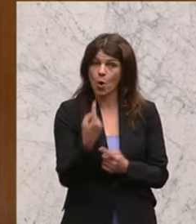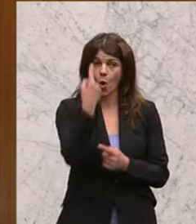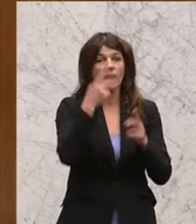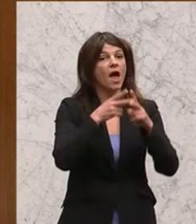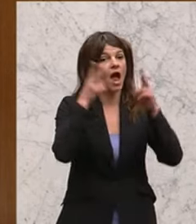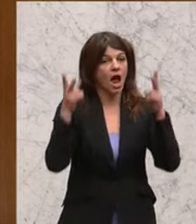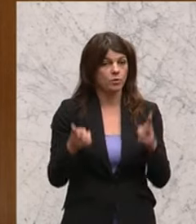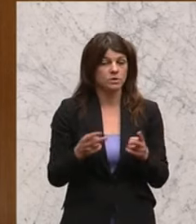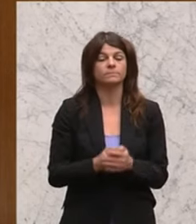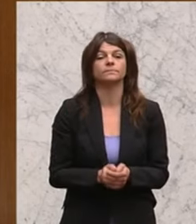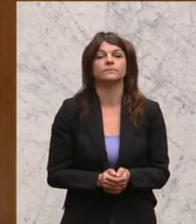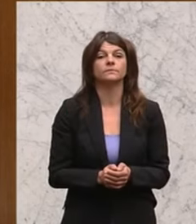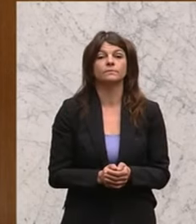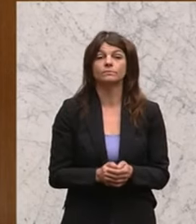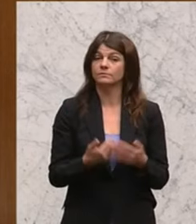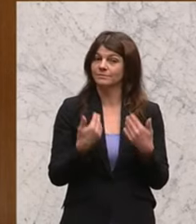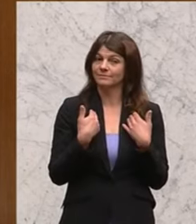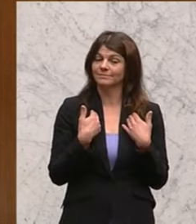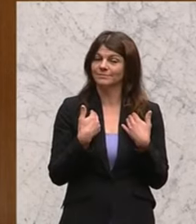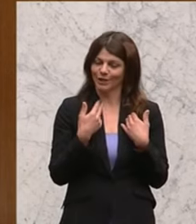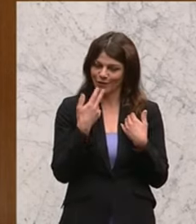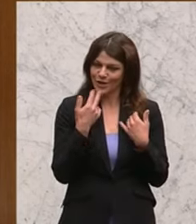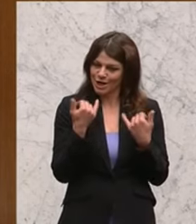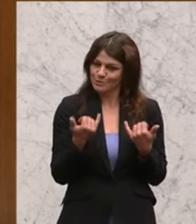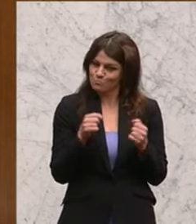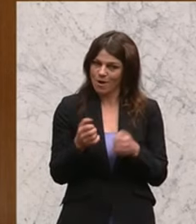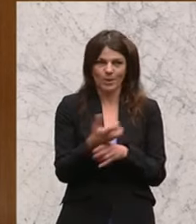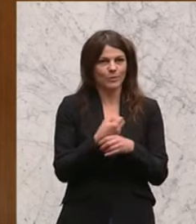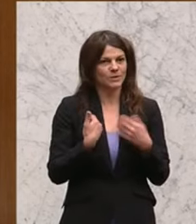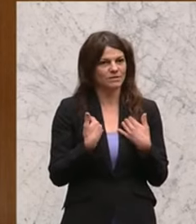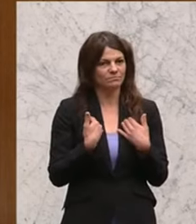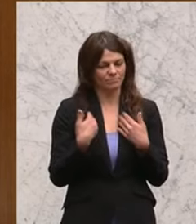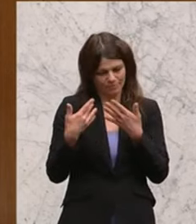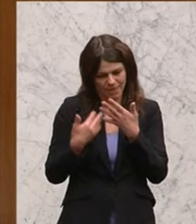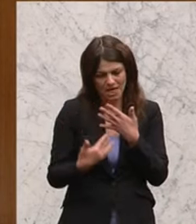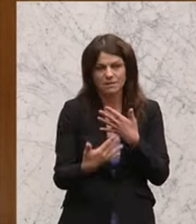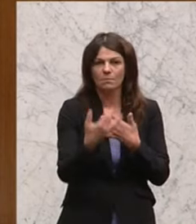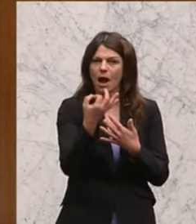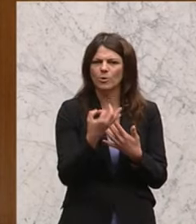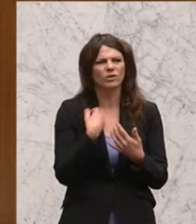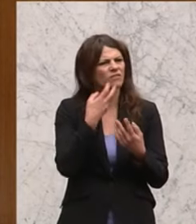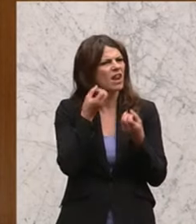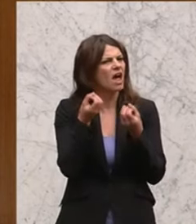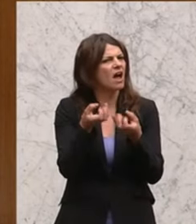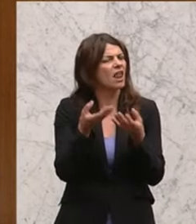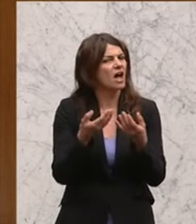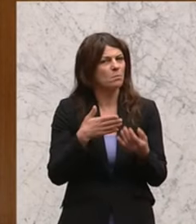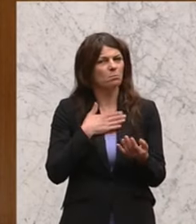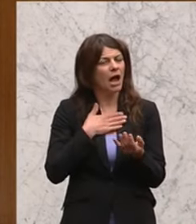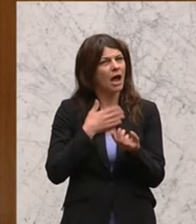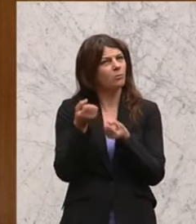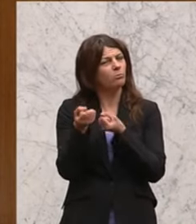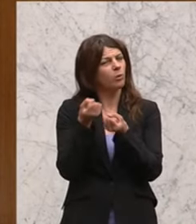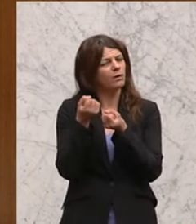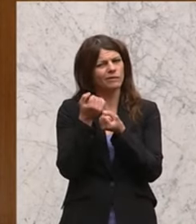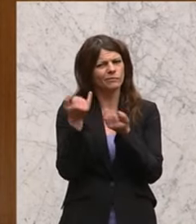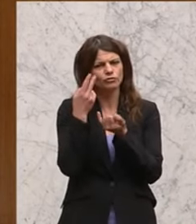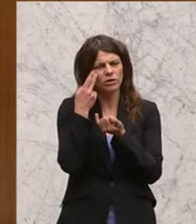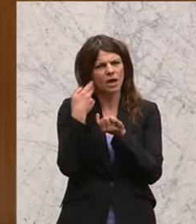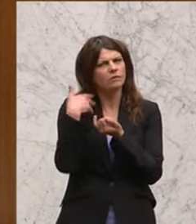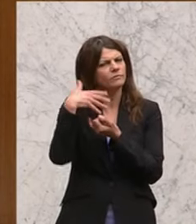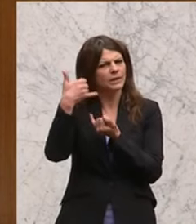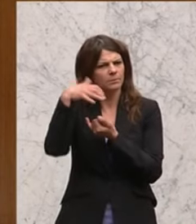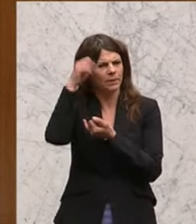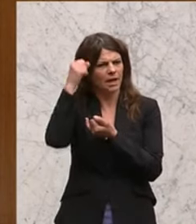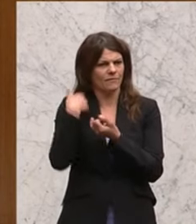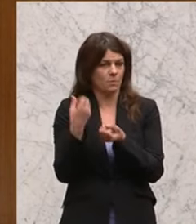Hauses. Ich möchte die Gelegenheit nützen und Ihnen in den nächsten Minuten erklären, was mein Politikverständnis ist und